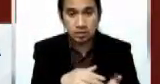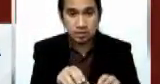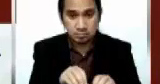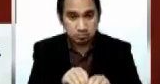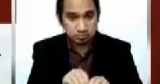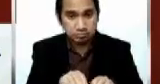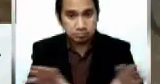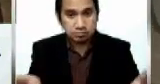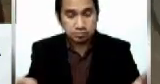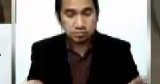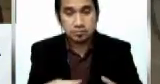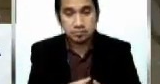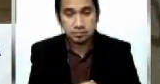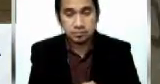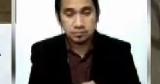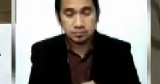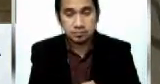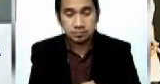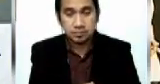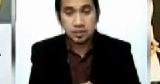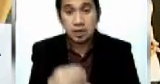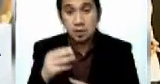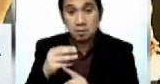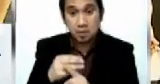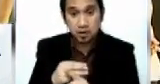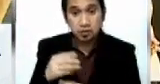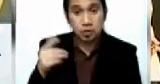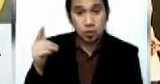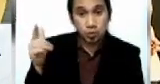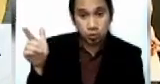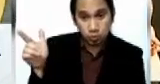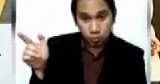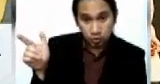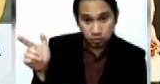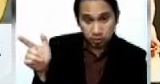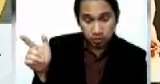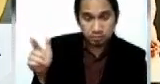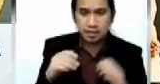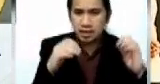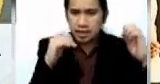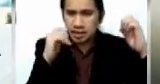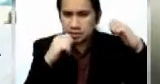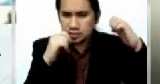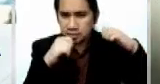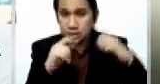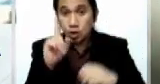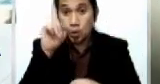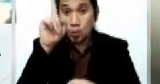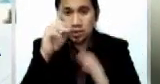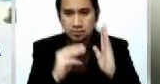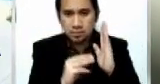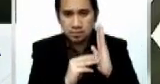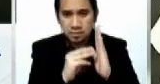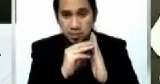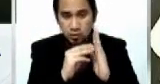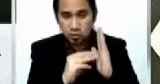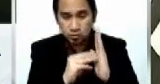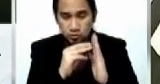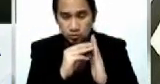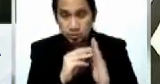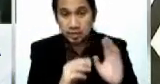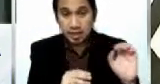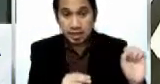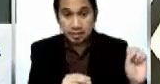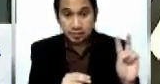Carlo Nograles. Sa March 21 naman, inaasahang darating ang 1 million pang dose ng CoronaVac ng Sinovac, sabi ni